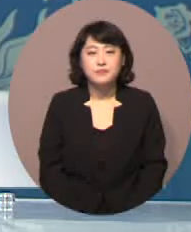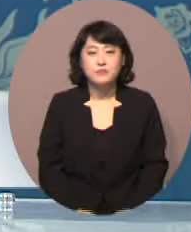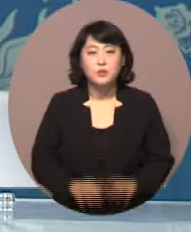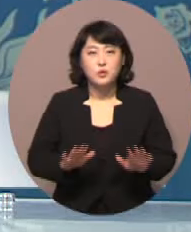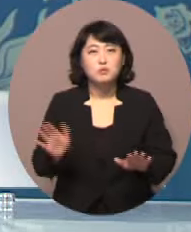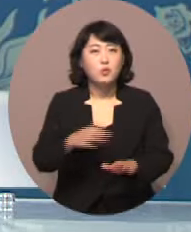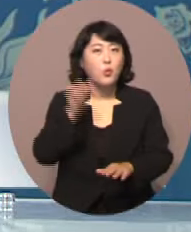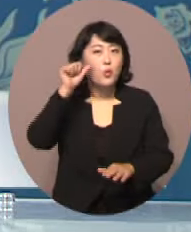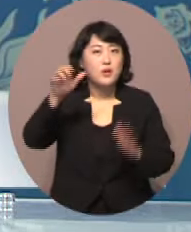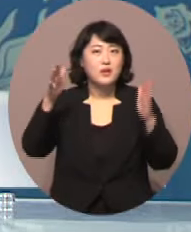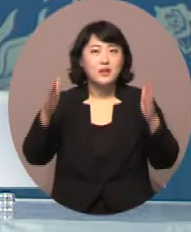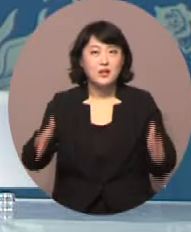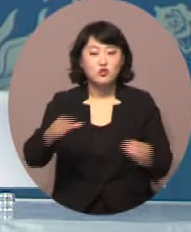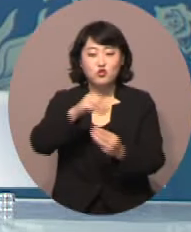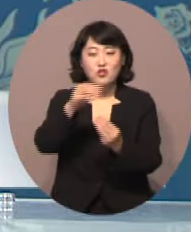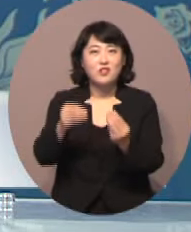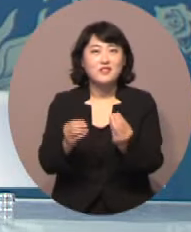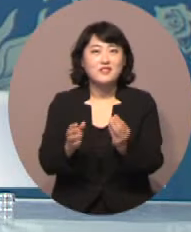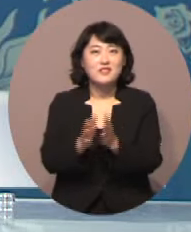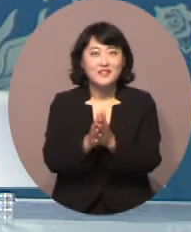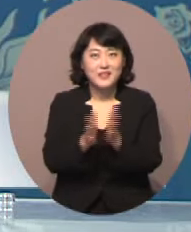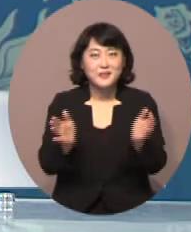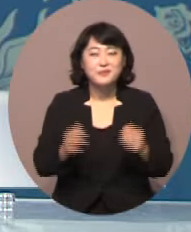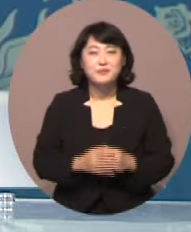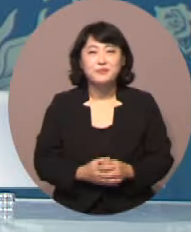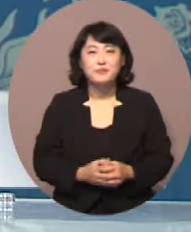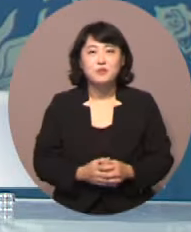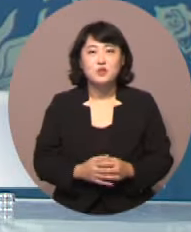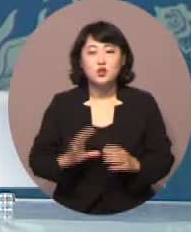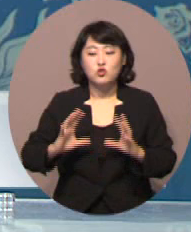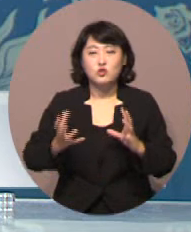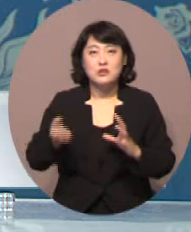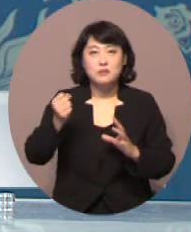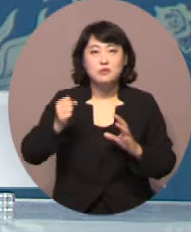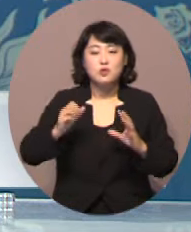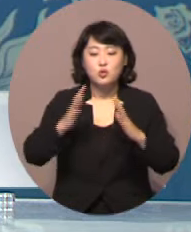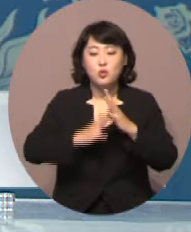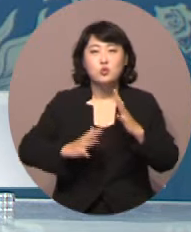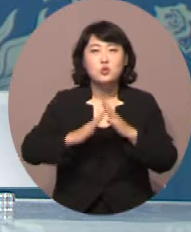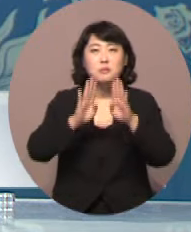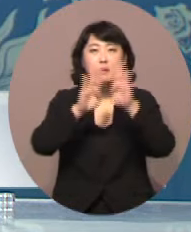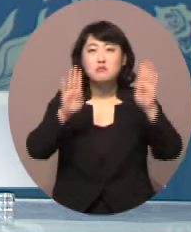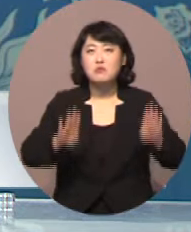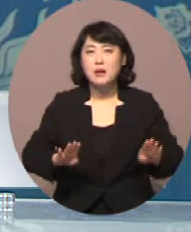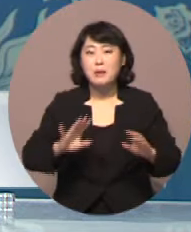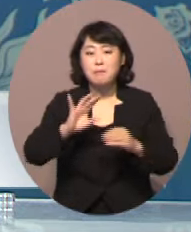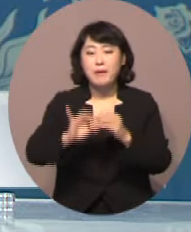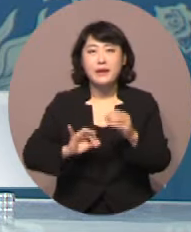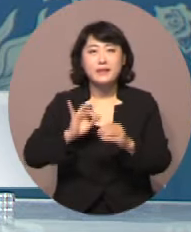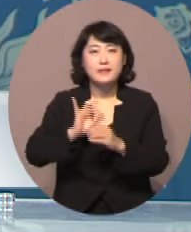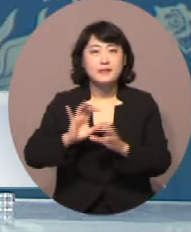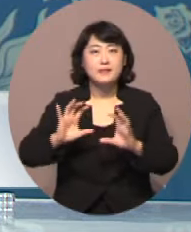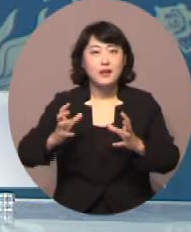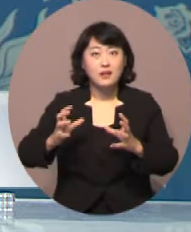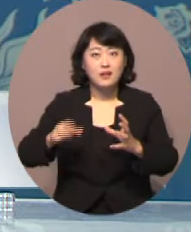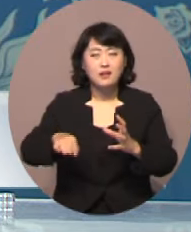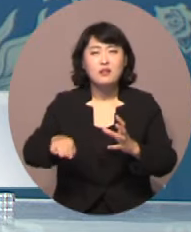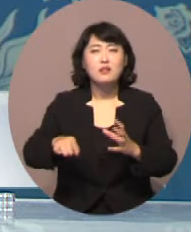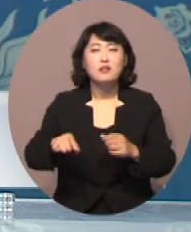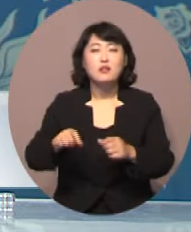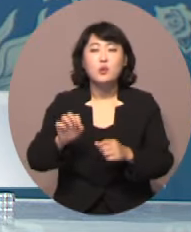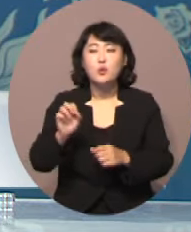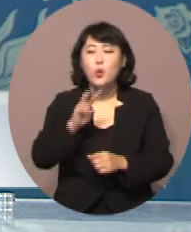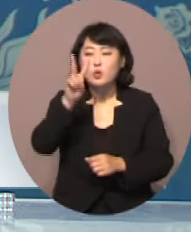네, 오늘부터 닷새간의 추석 연휴가 시작됐죠. 국립공주박물관에서는 백제문화에 깃든 상상의 동물인 용을 주제로